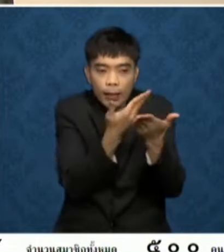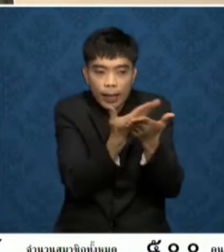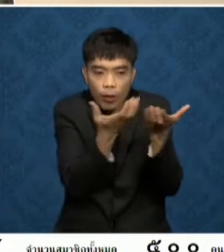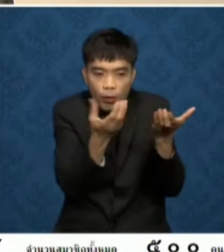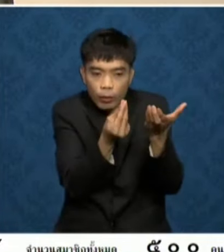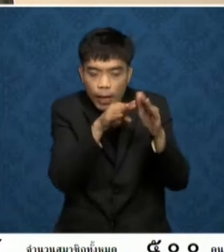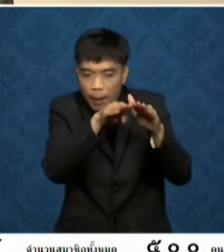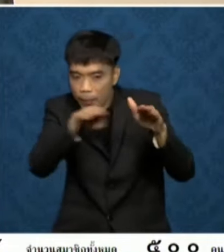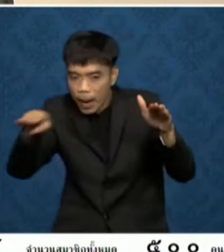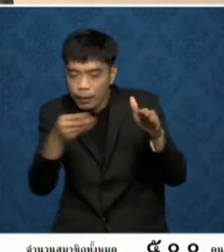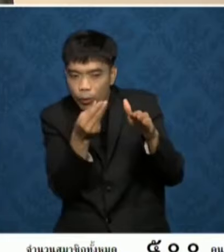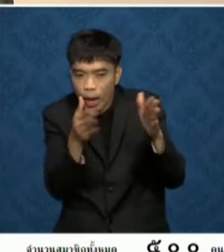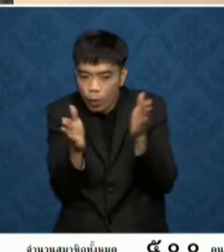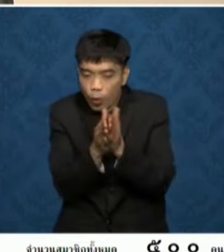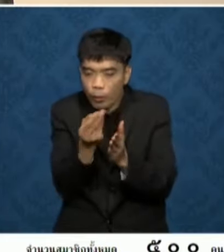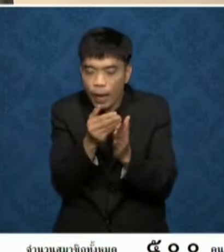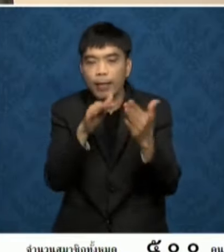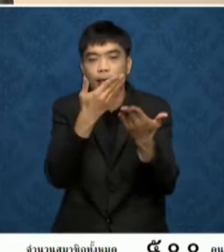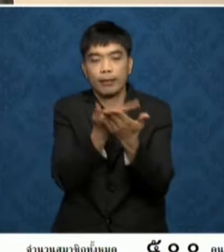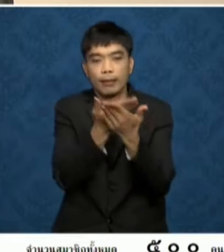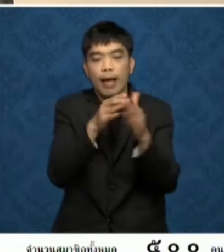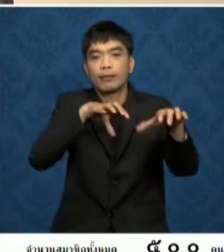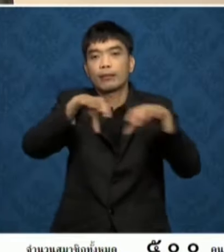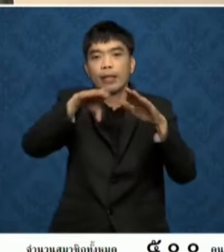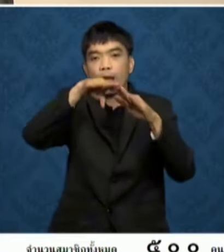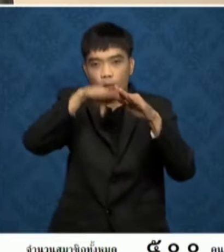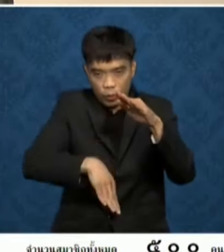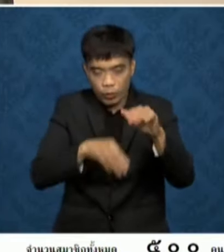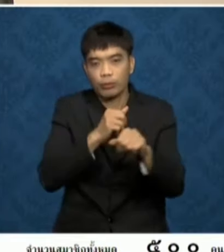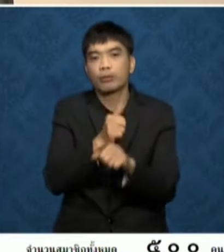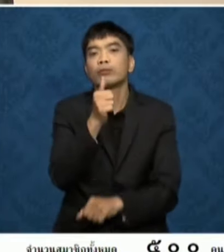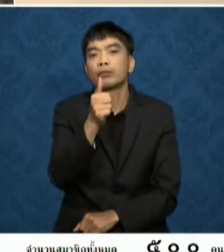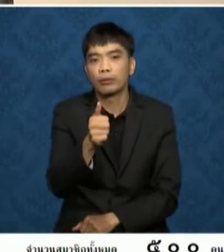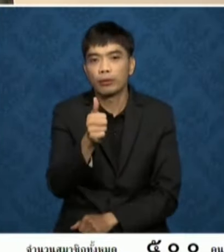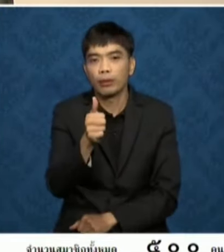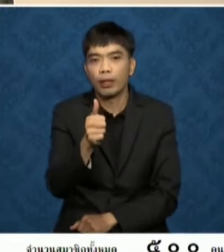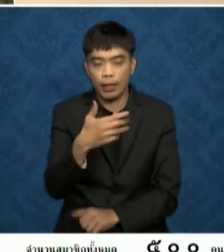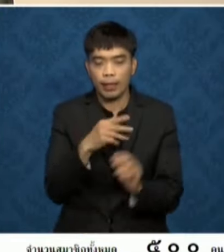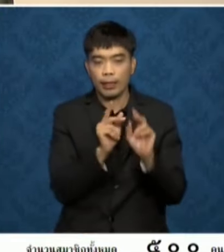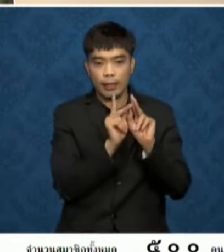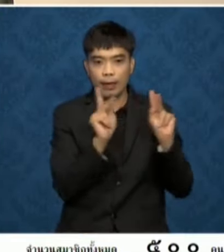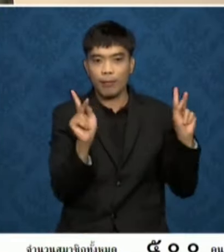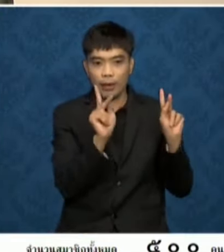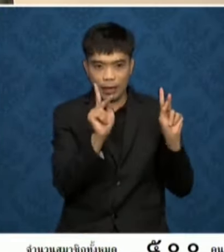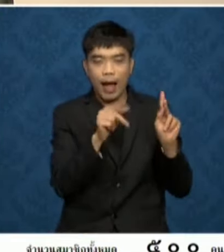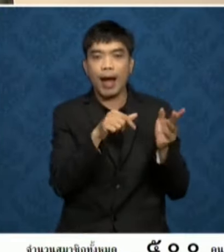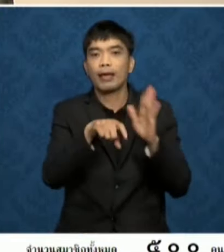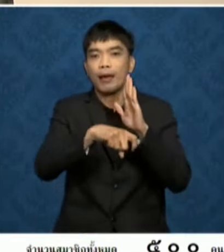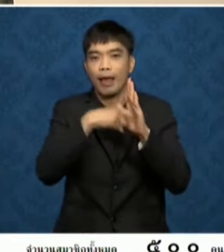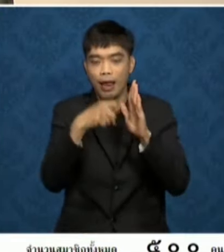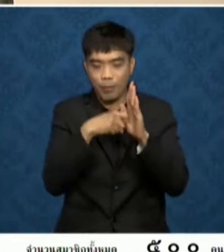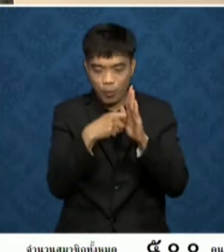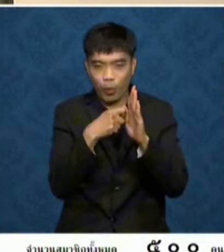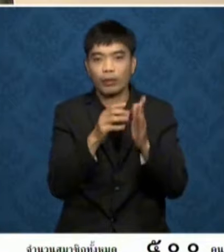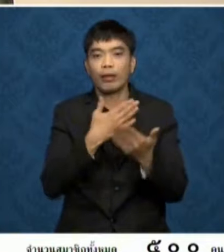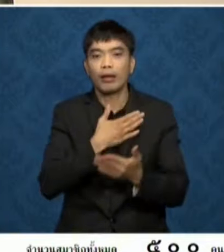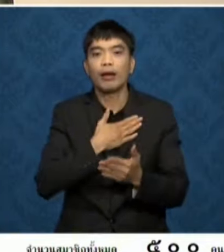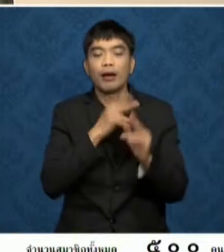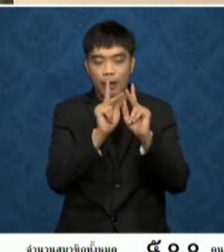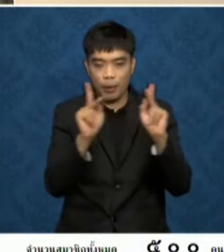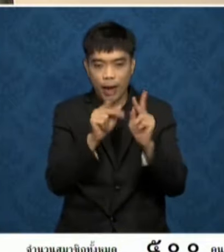ความพร้อมในการดำเนินการค่ะนี่ก็เป็นตัวอย่างในการที่ทางกรรมาธิการปรับลดลงไปนะคะในส่วน